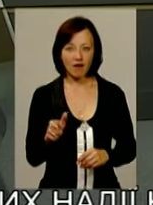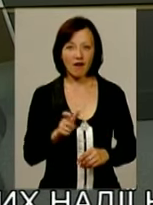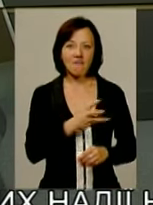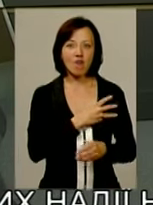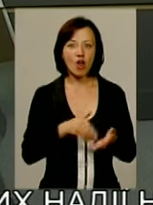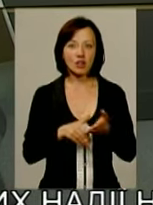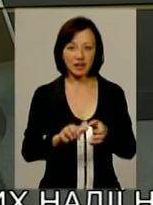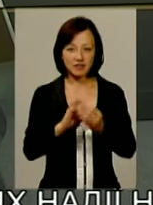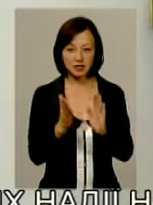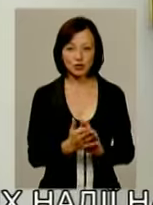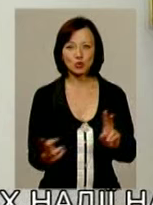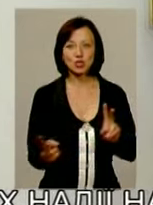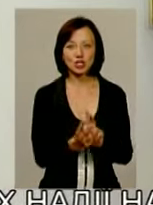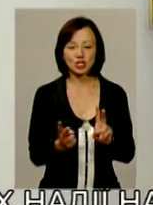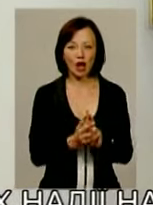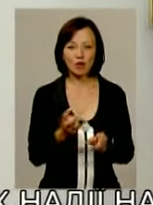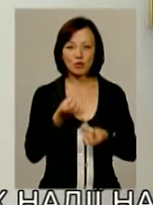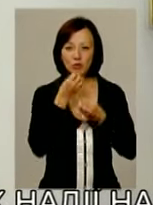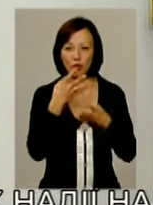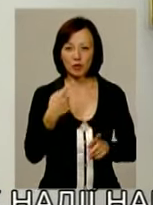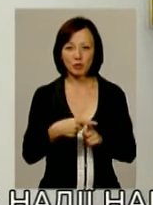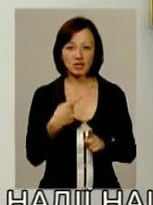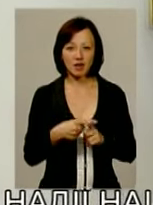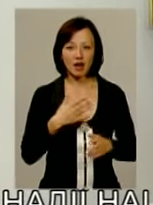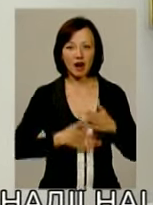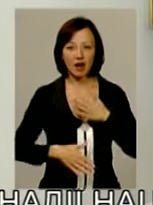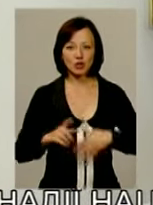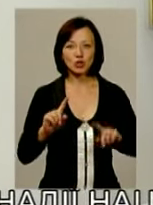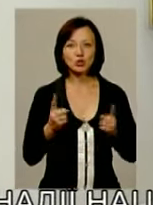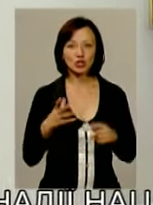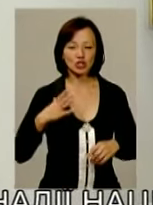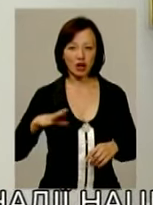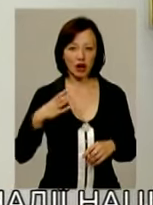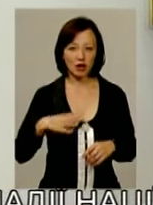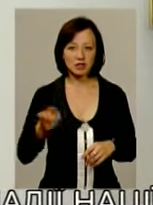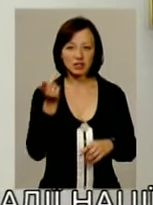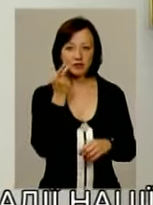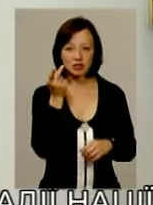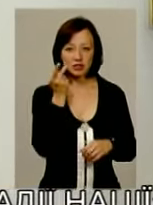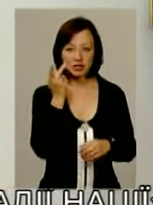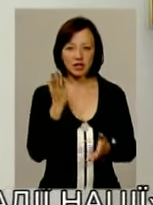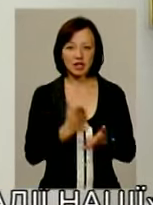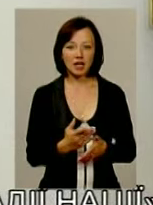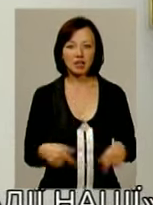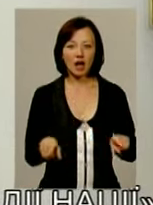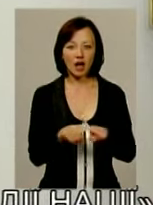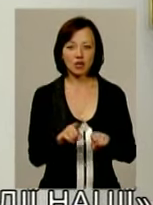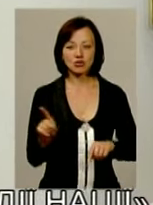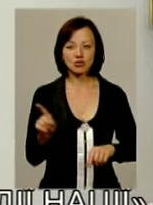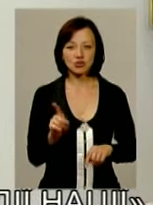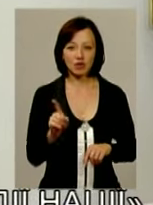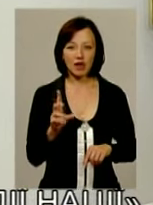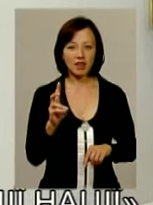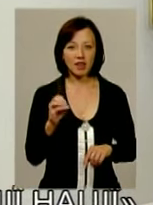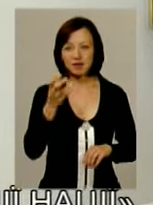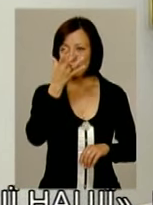взагалі. Зустрічають дуже позитивно, дуже радісно і дуже чекають. В них завжди є таке, що не